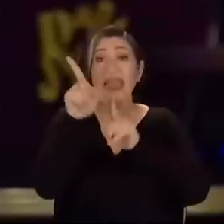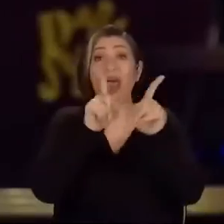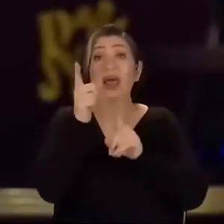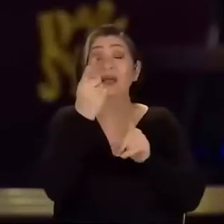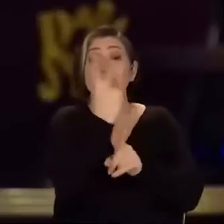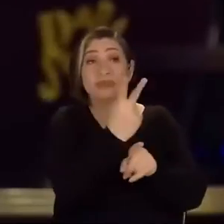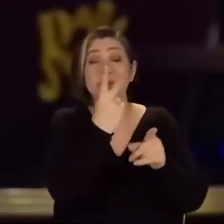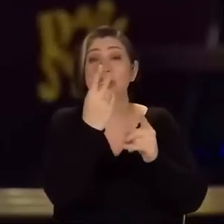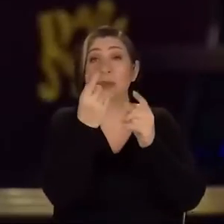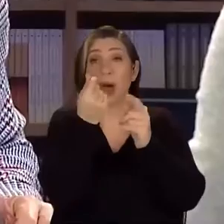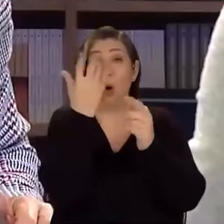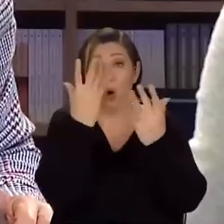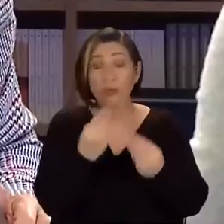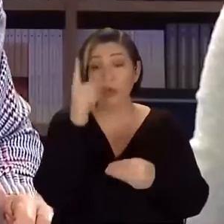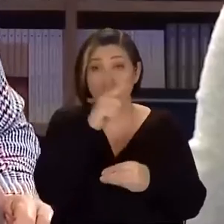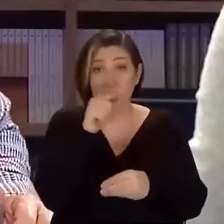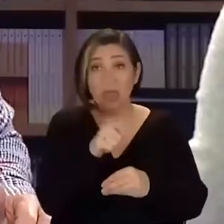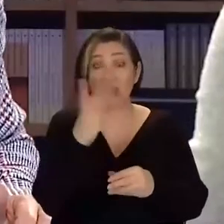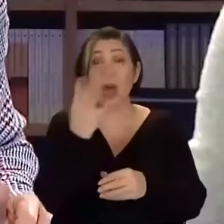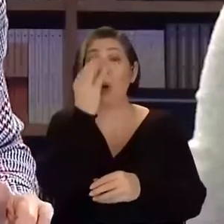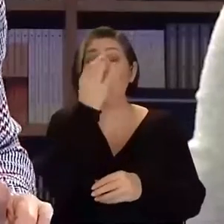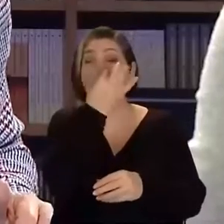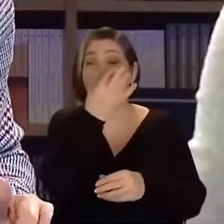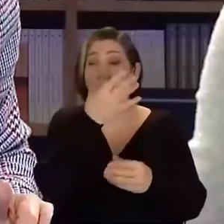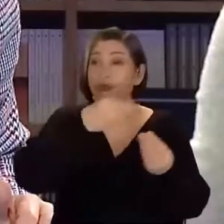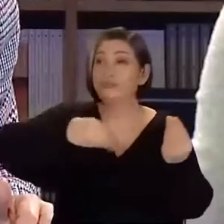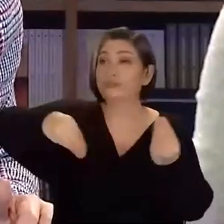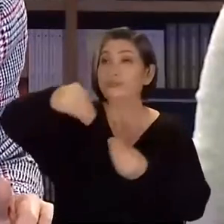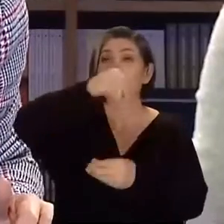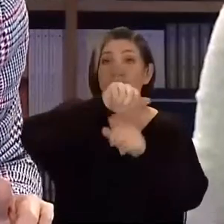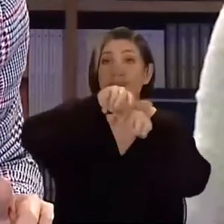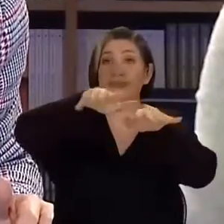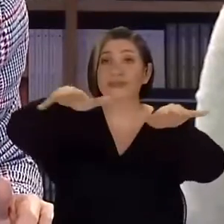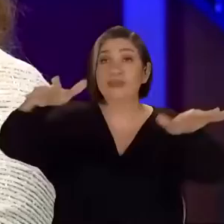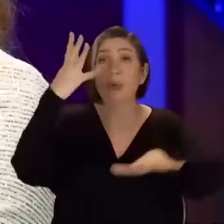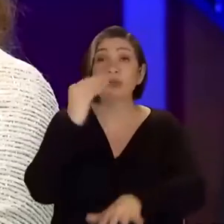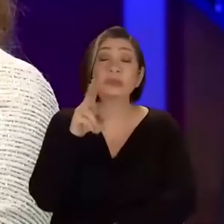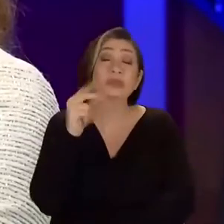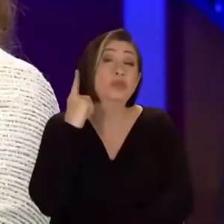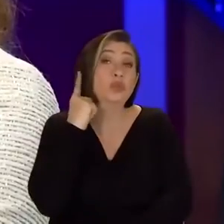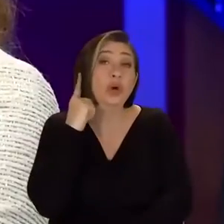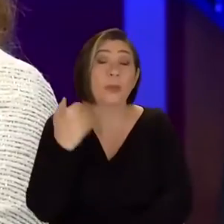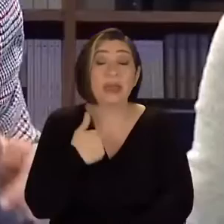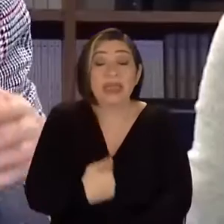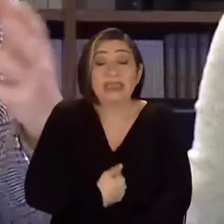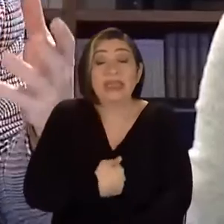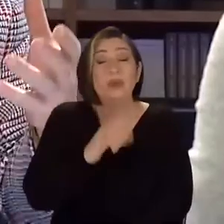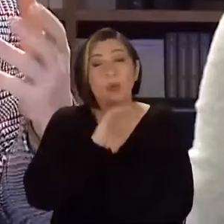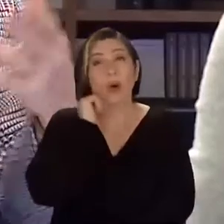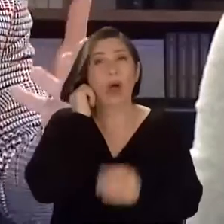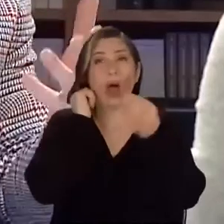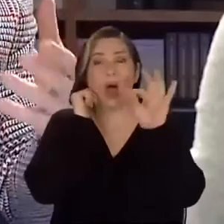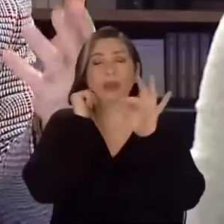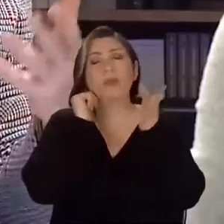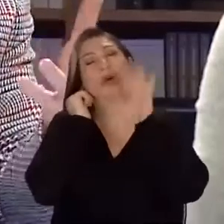para olması itibariyle daha kolay dolaşıma girecekmiş gibi benim kulağıma geliyor. Öyle hissettiriyor bana. Hani